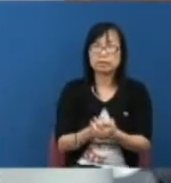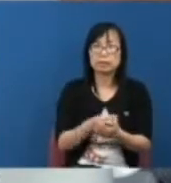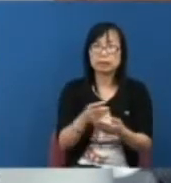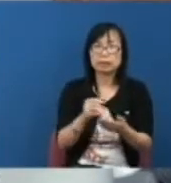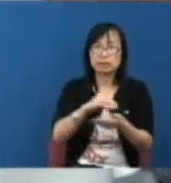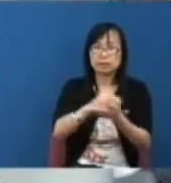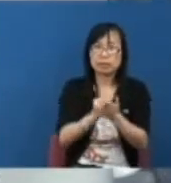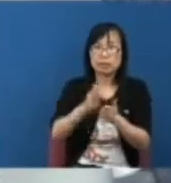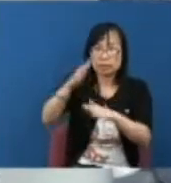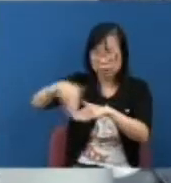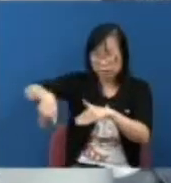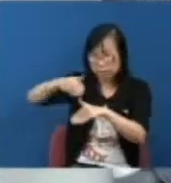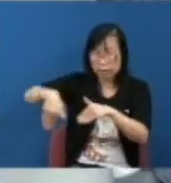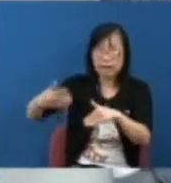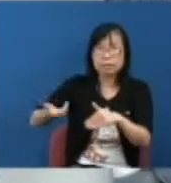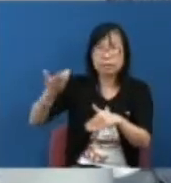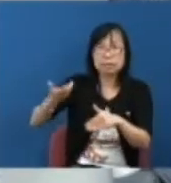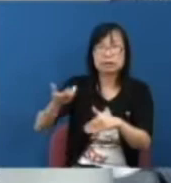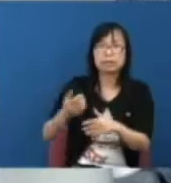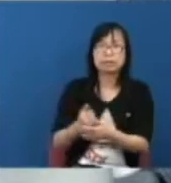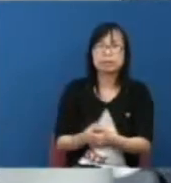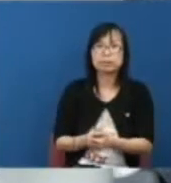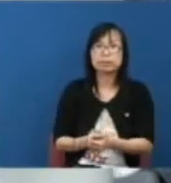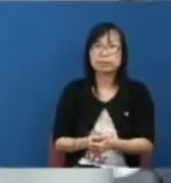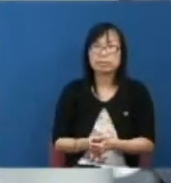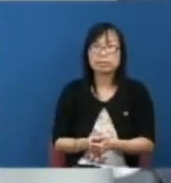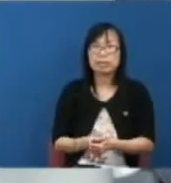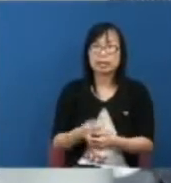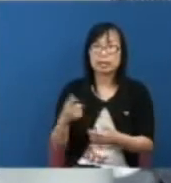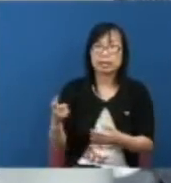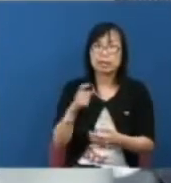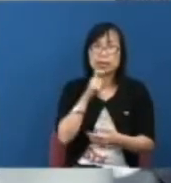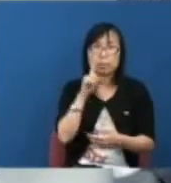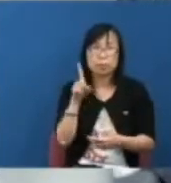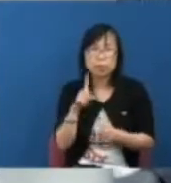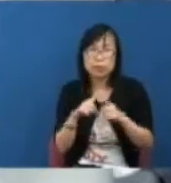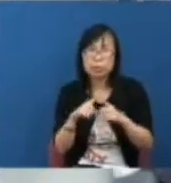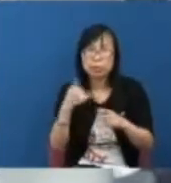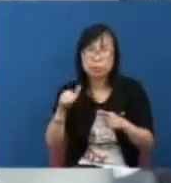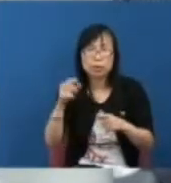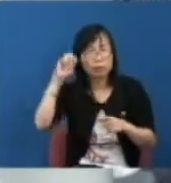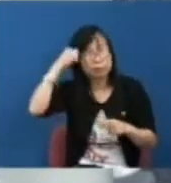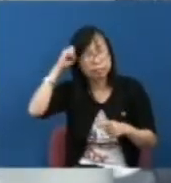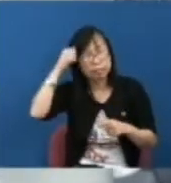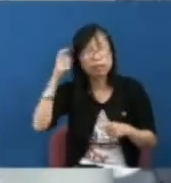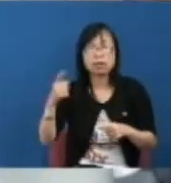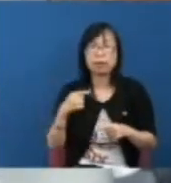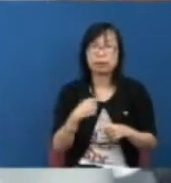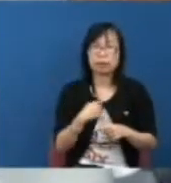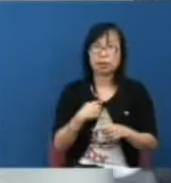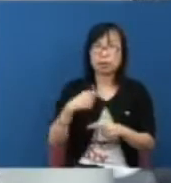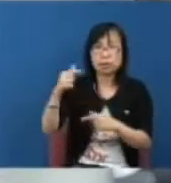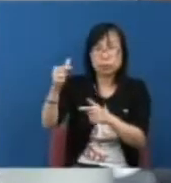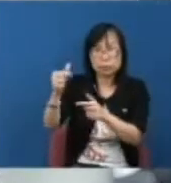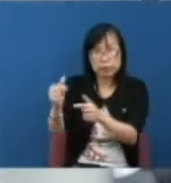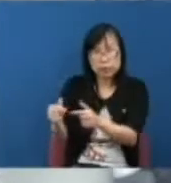有隔熱嘅效果，可能真係一桶油。咁呢啲有冇人去諗去唔去做咧？即係呢個可能我哋有呢個標籤制度，